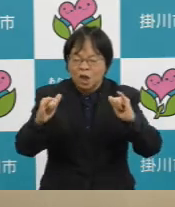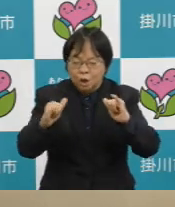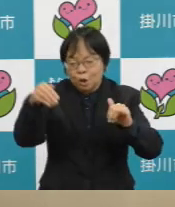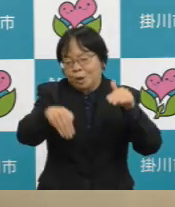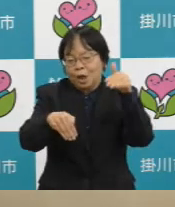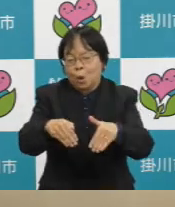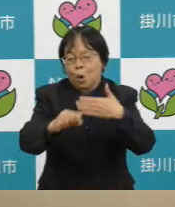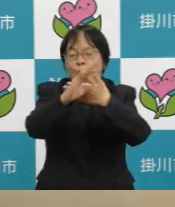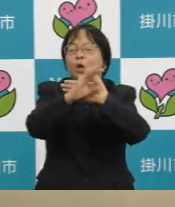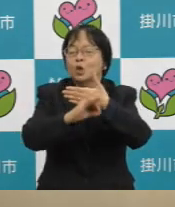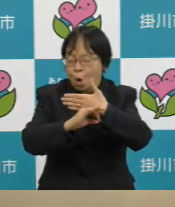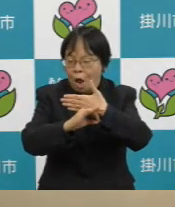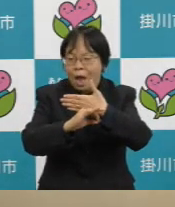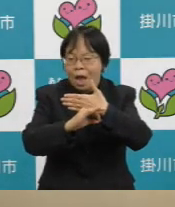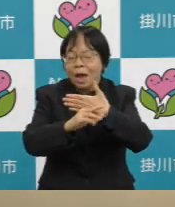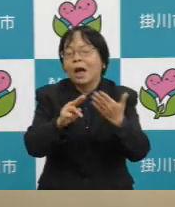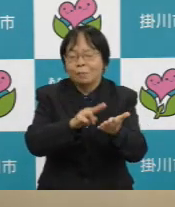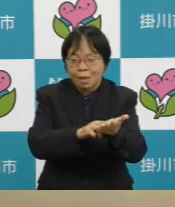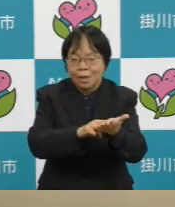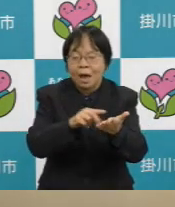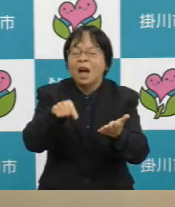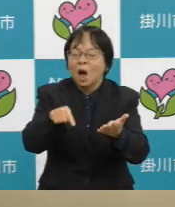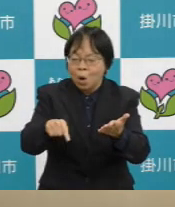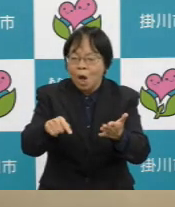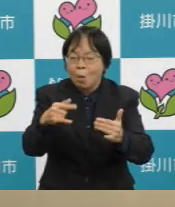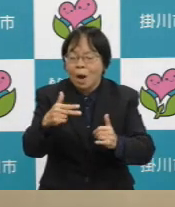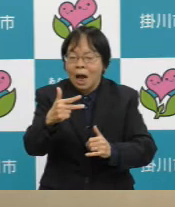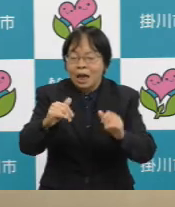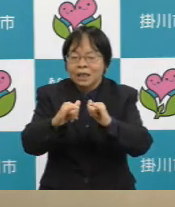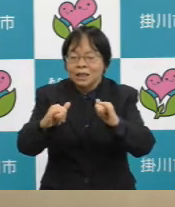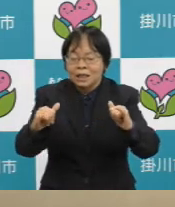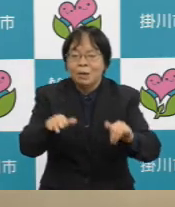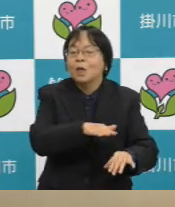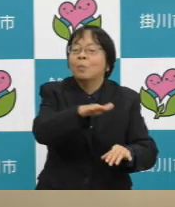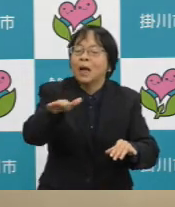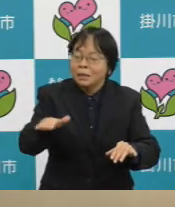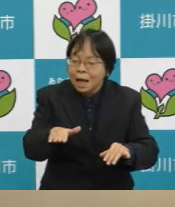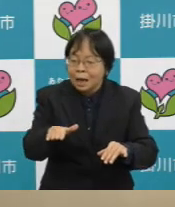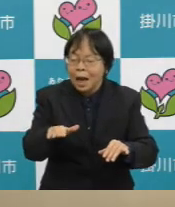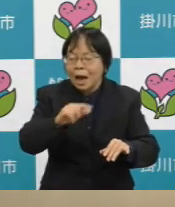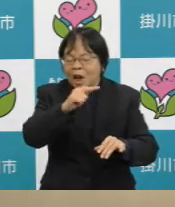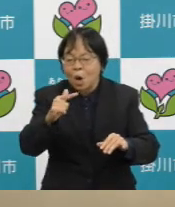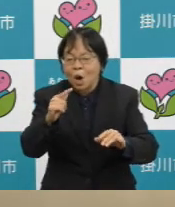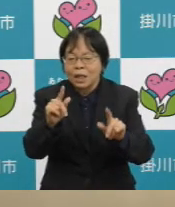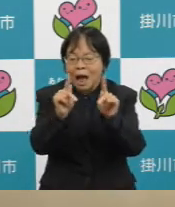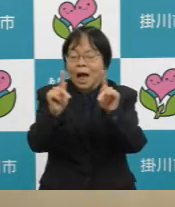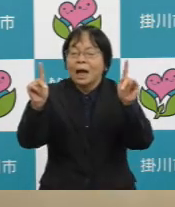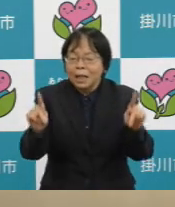市民の皆さんが直接いろんな課題に対して、直接考え方